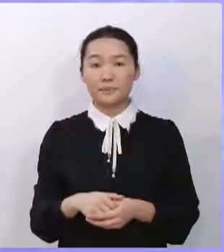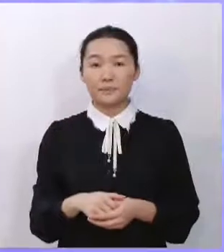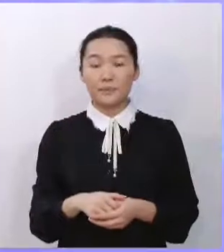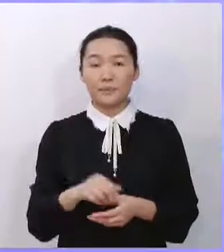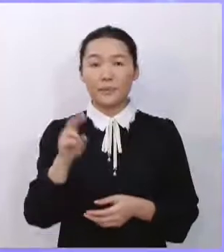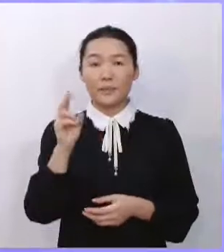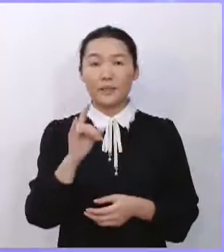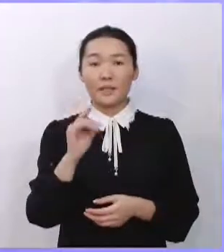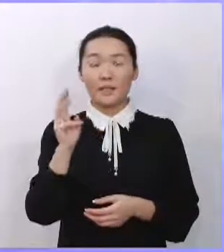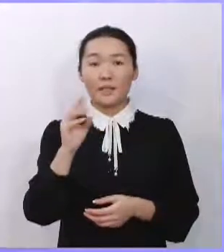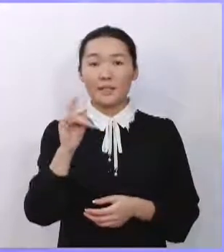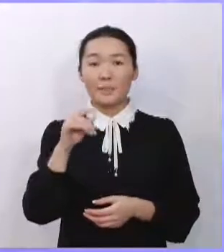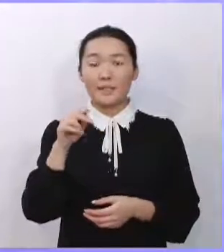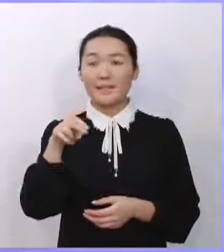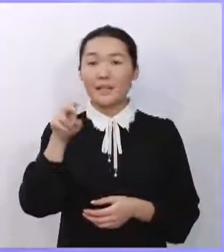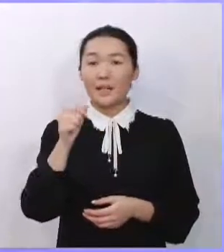Кымыз кайда болот?